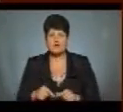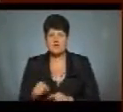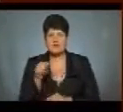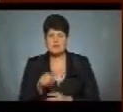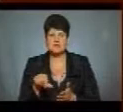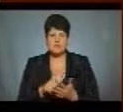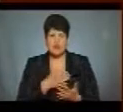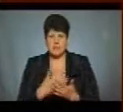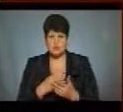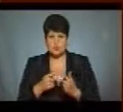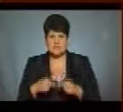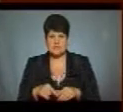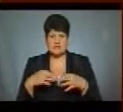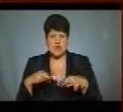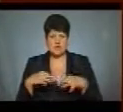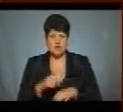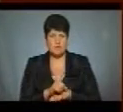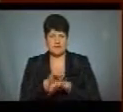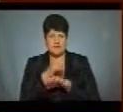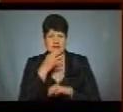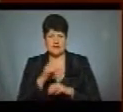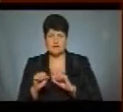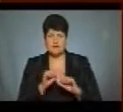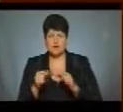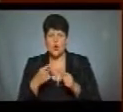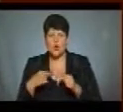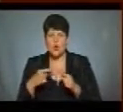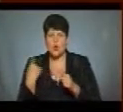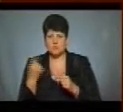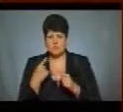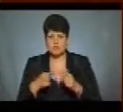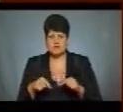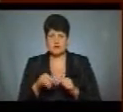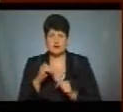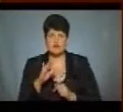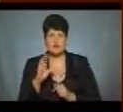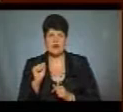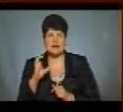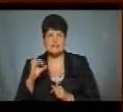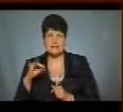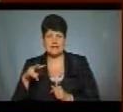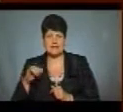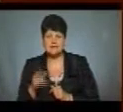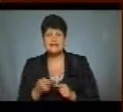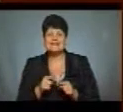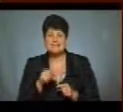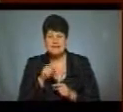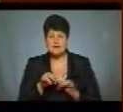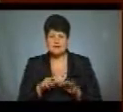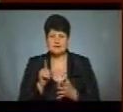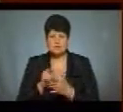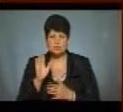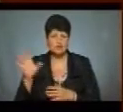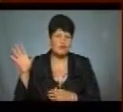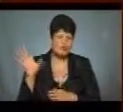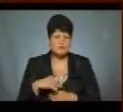громадської організації «Автомайдан», повідомив керівник обласного осередку «Автомайдану» Ігор Васильєв. За його словами, такі акції мають відбутися в